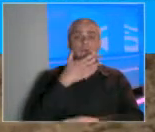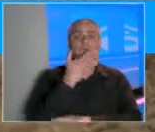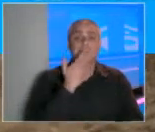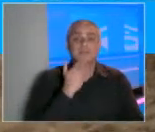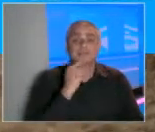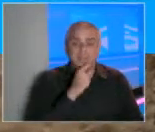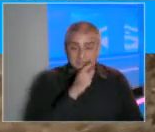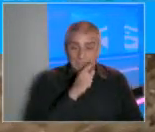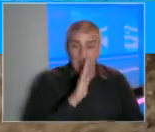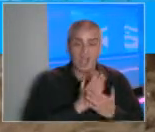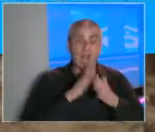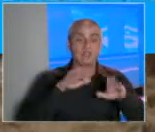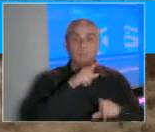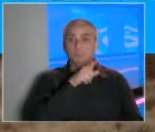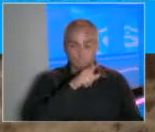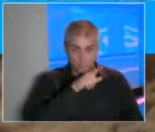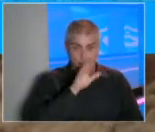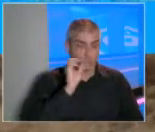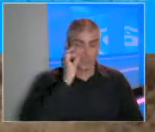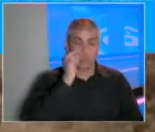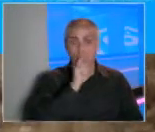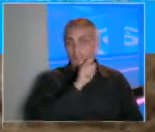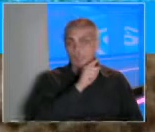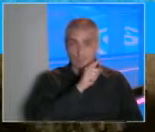ישראל, בהחלטת ממשלה של אהוד ברק,